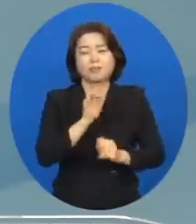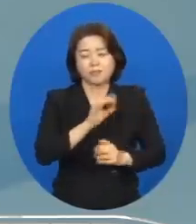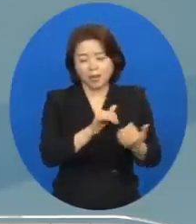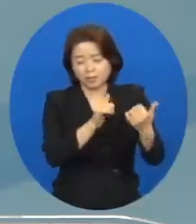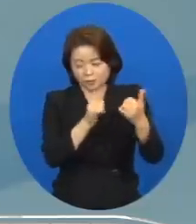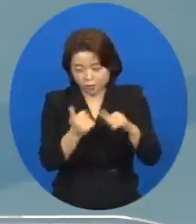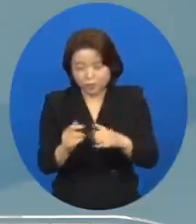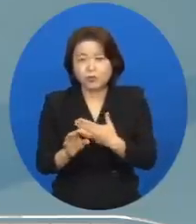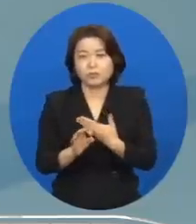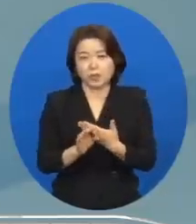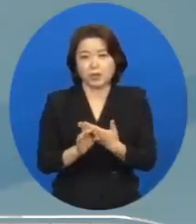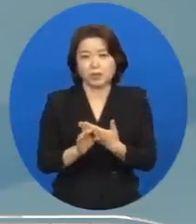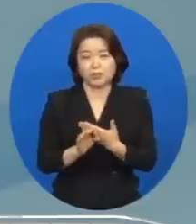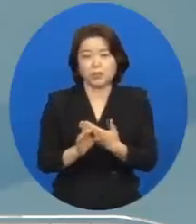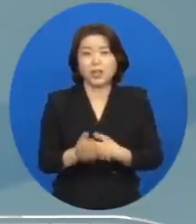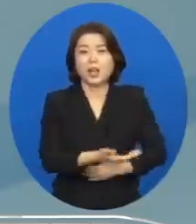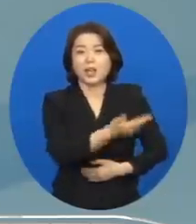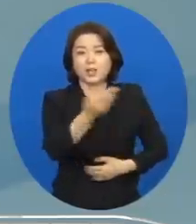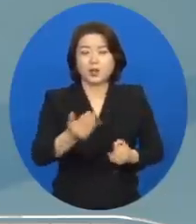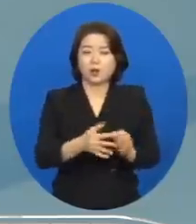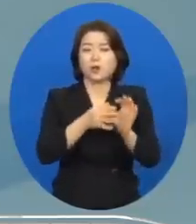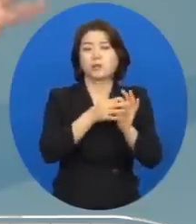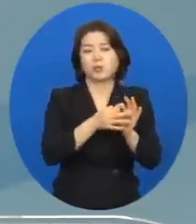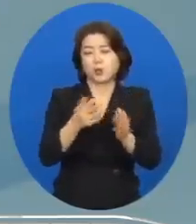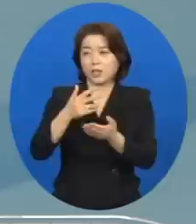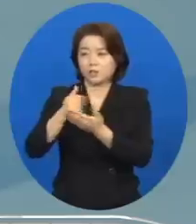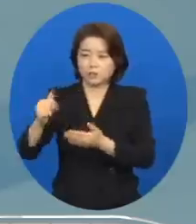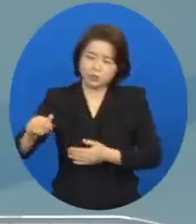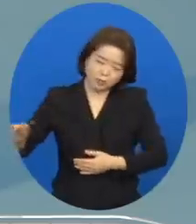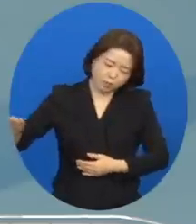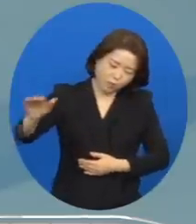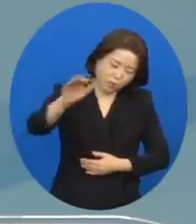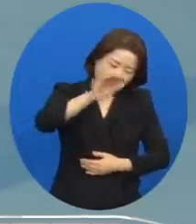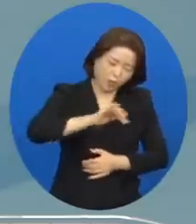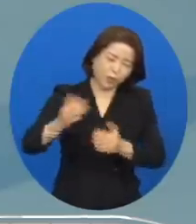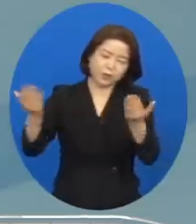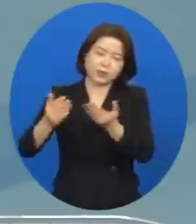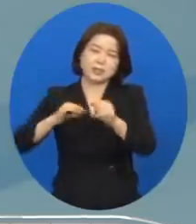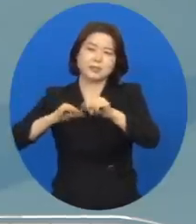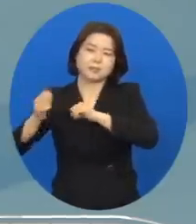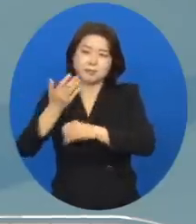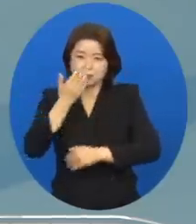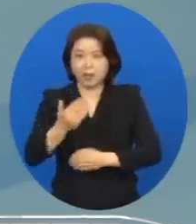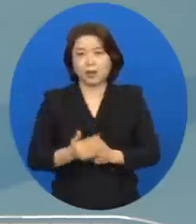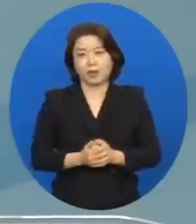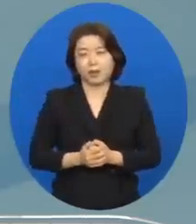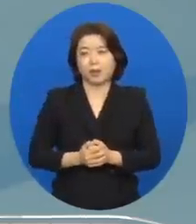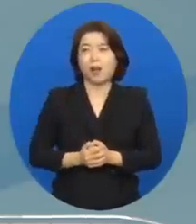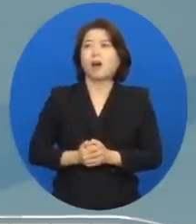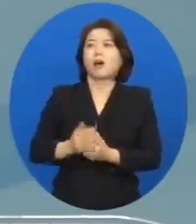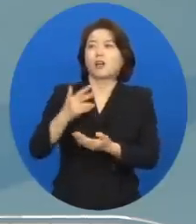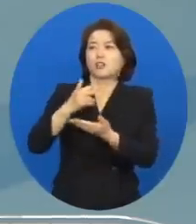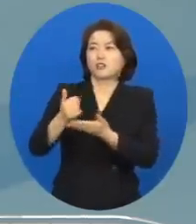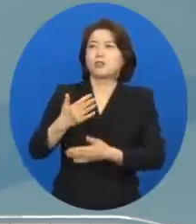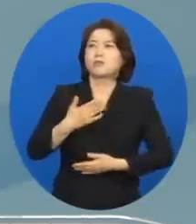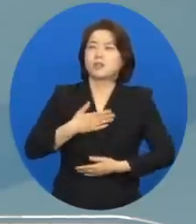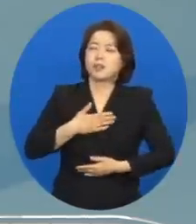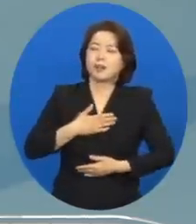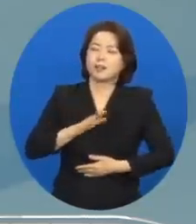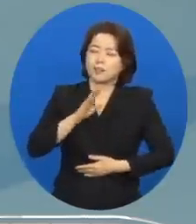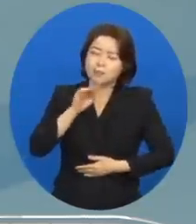그러면 여러분을 통하여 주님은 모든 일을 하십니다. 주님, 제가 정말 그렇게 되기를